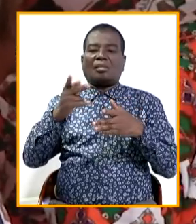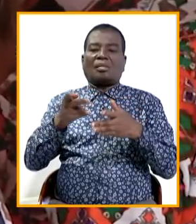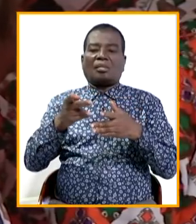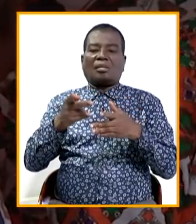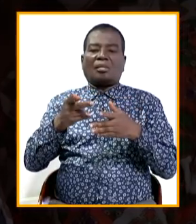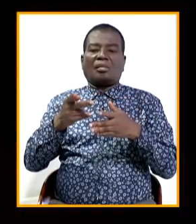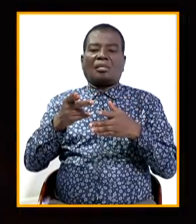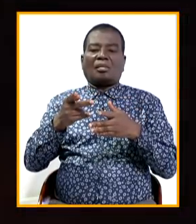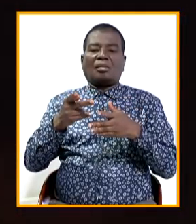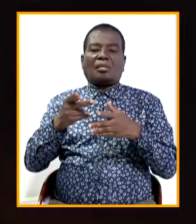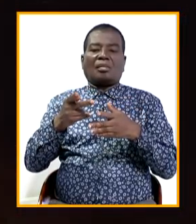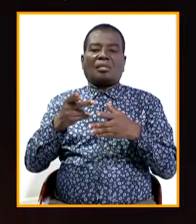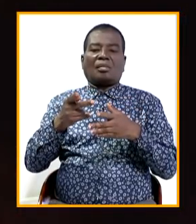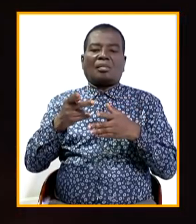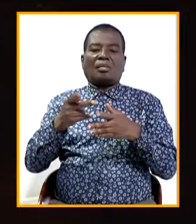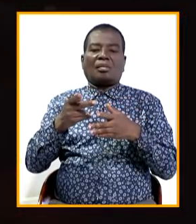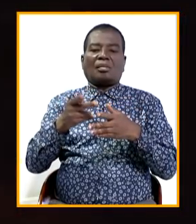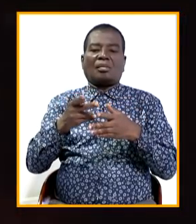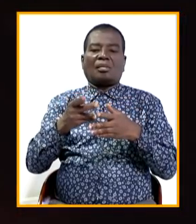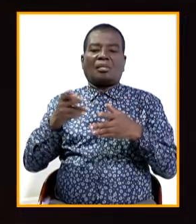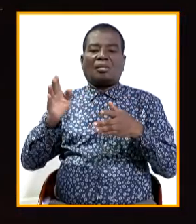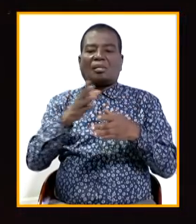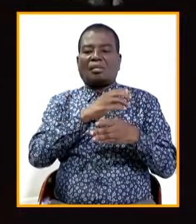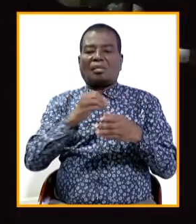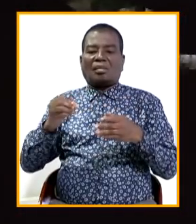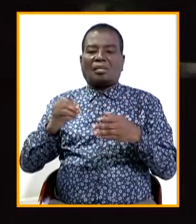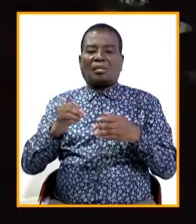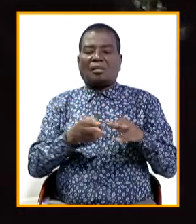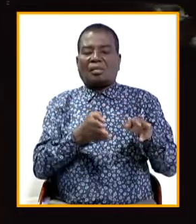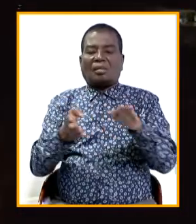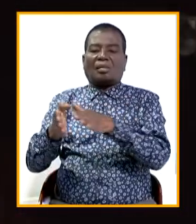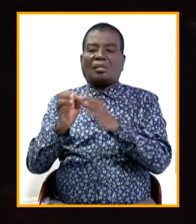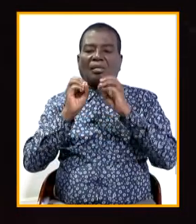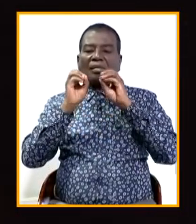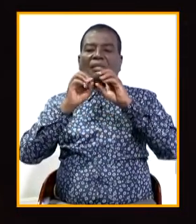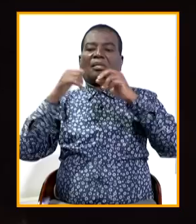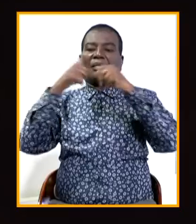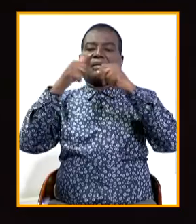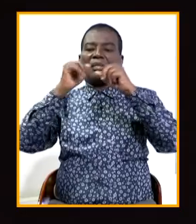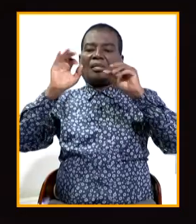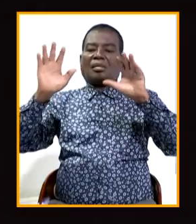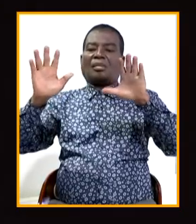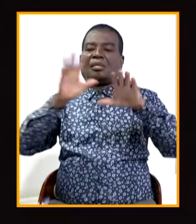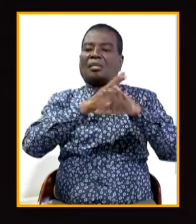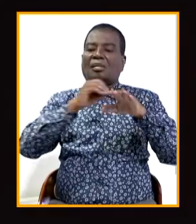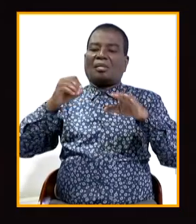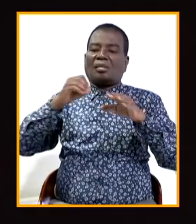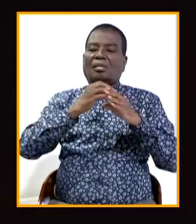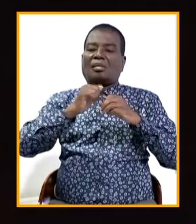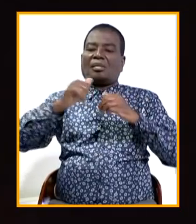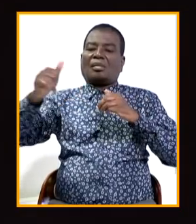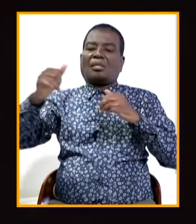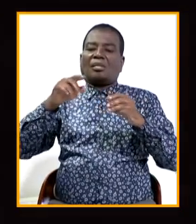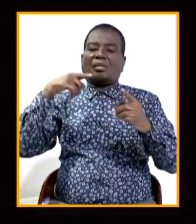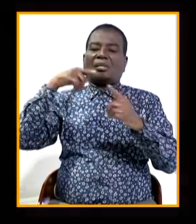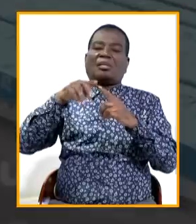à titre d'illustration, l'autoroute internationale éclairée de Grand Bassam, dont le prolongement vers Aboisso-le-Ghana, passant par